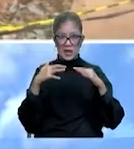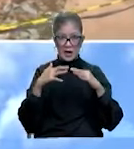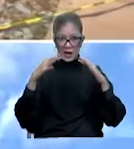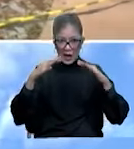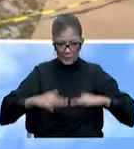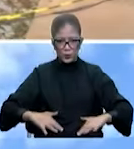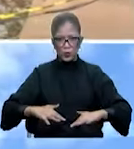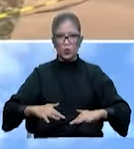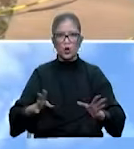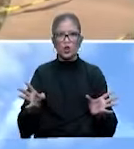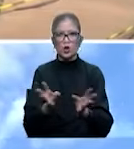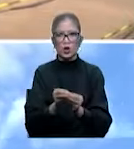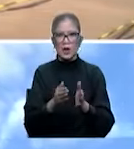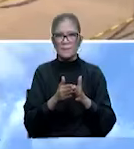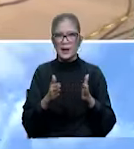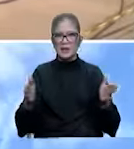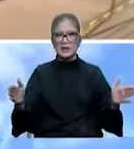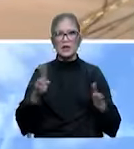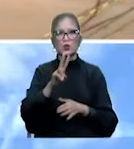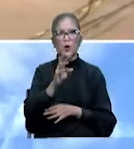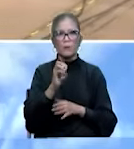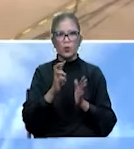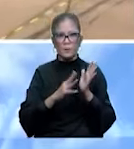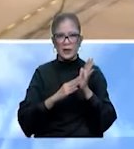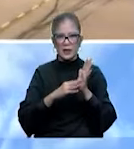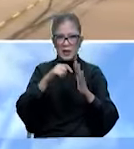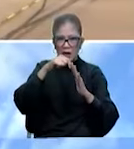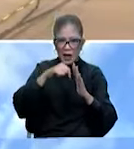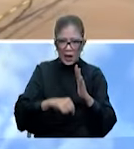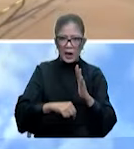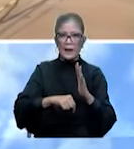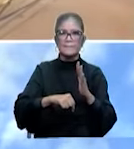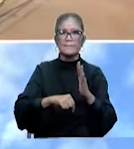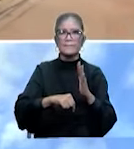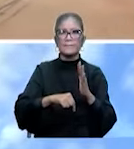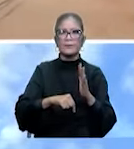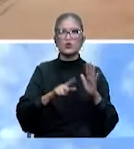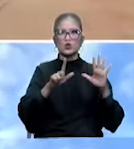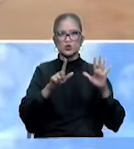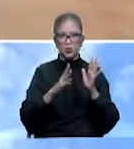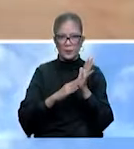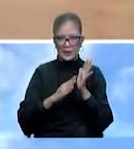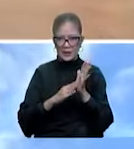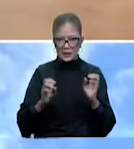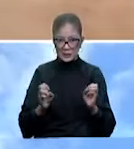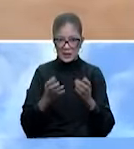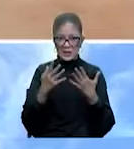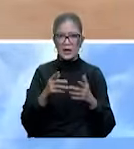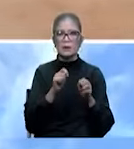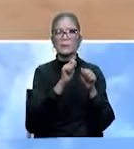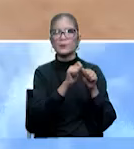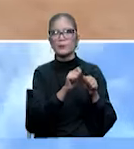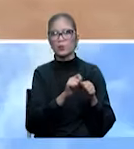adalah sepanjang 20 meter dan dalamnya yaitu sedalam 7 meter. Kejadian ini mengakibatkan